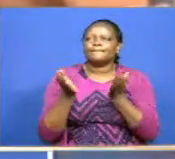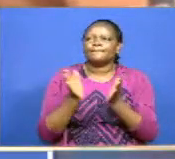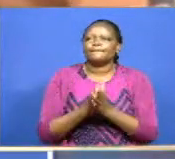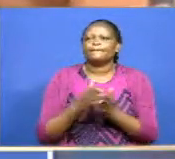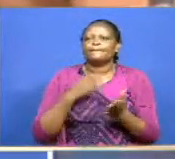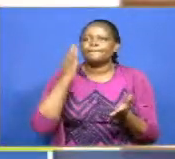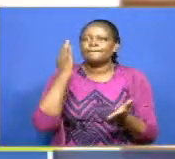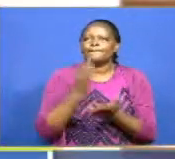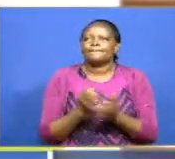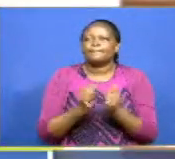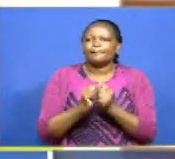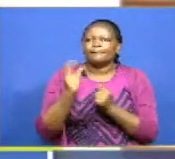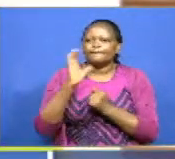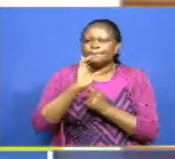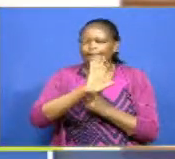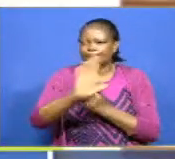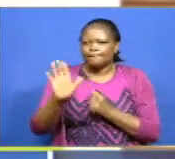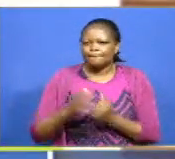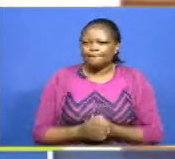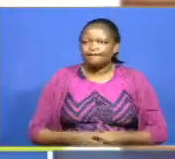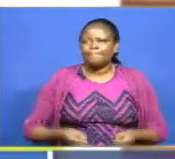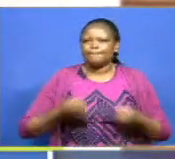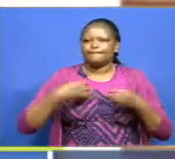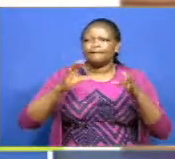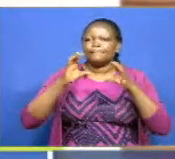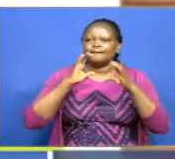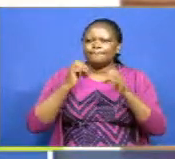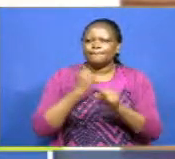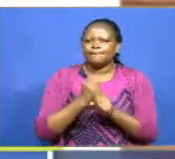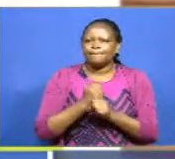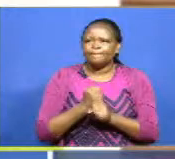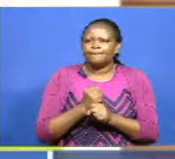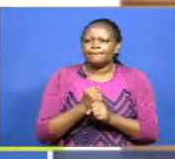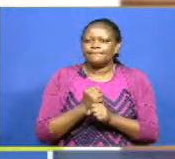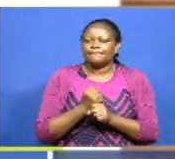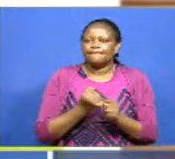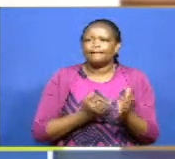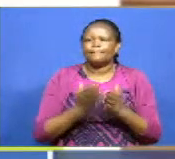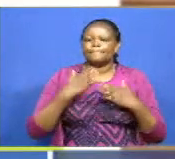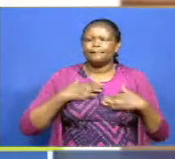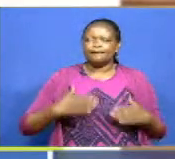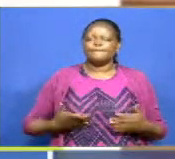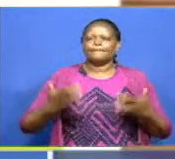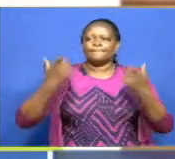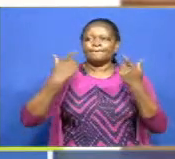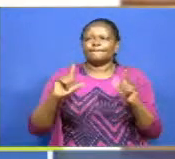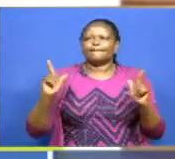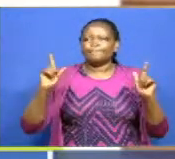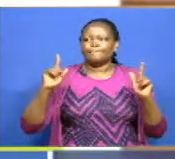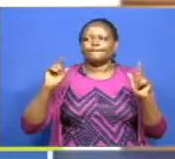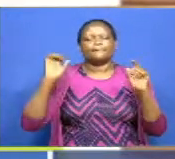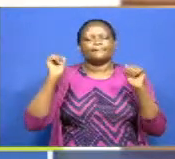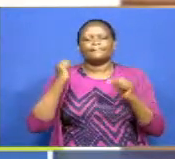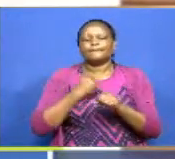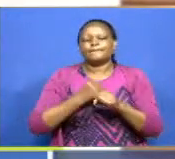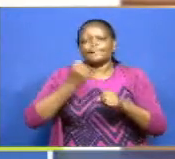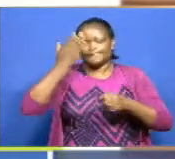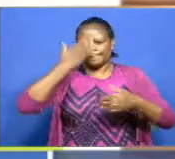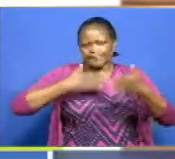wateja. Lots of communication is done through body language, and that you can only do physically.